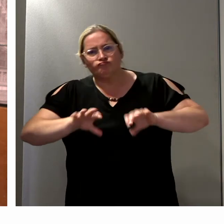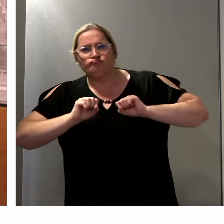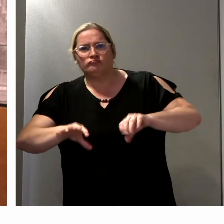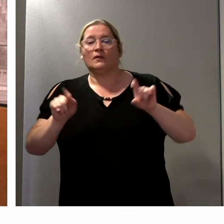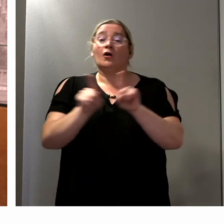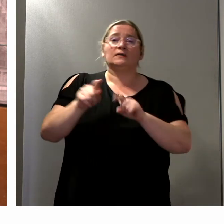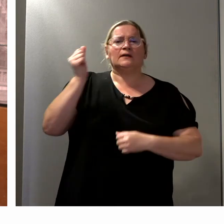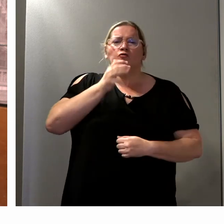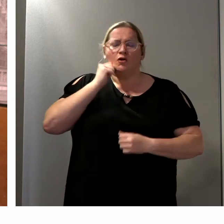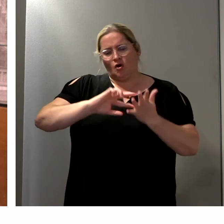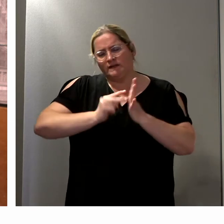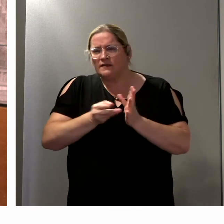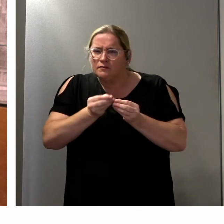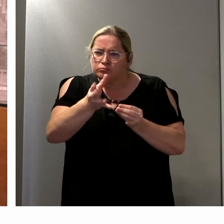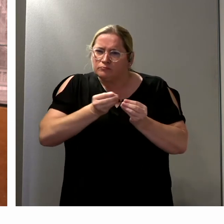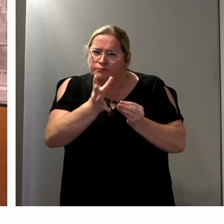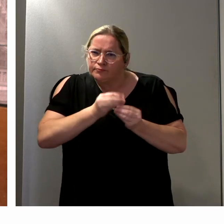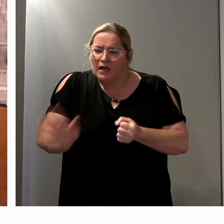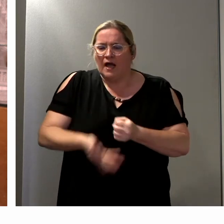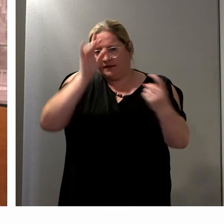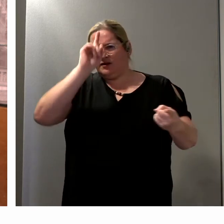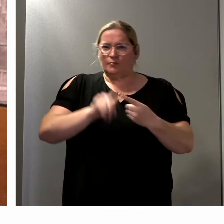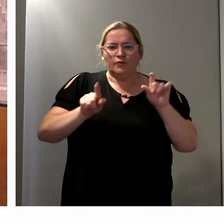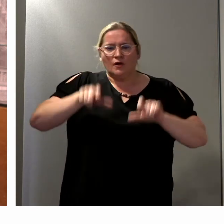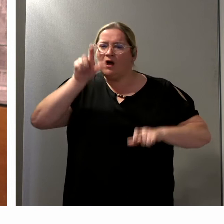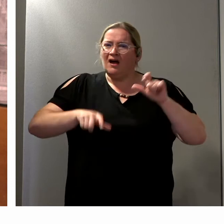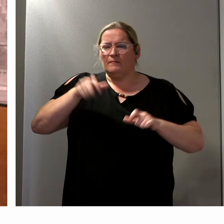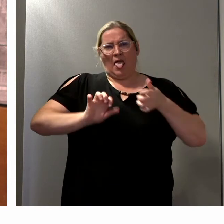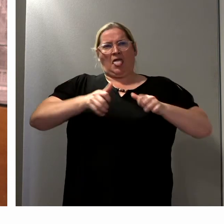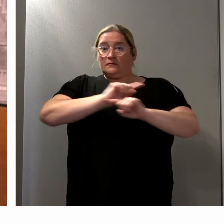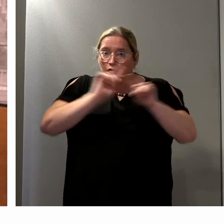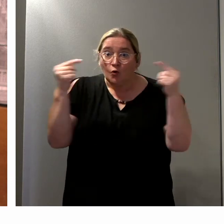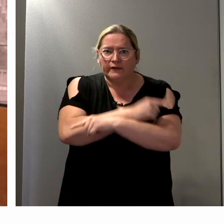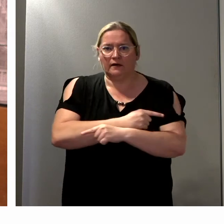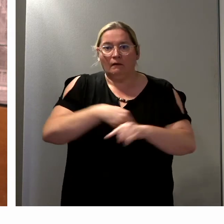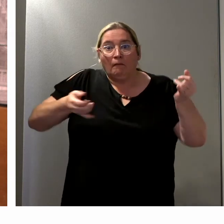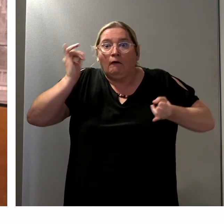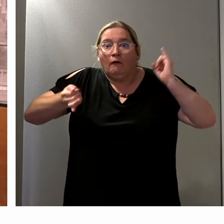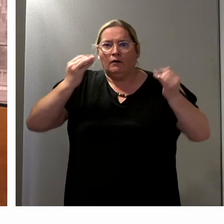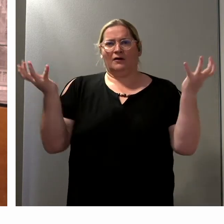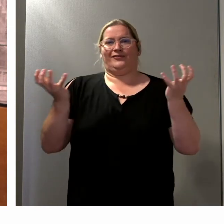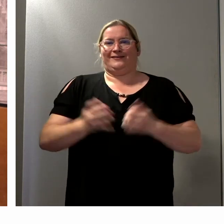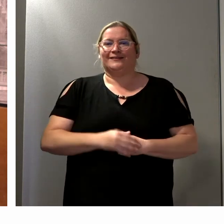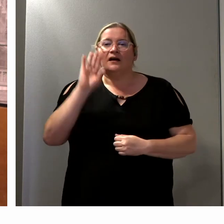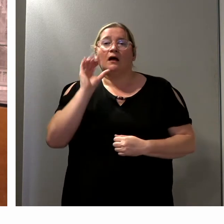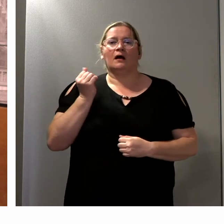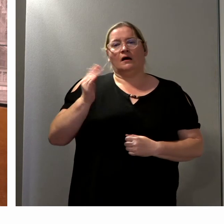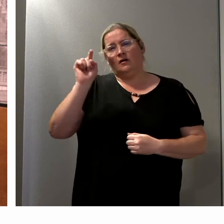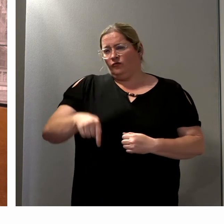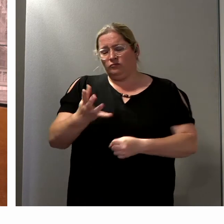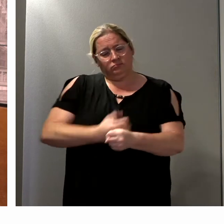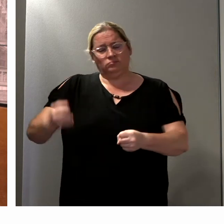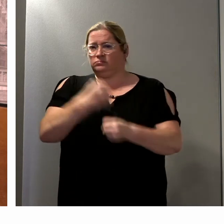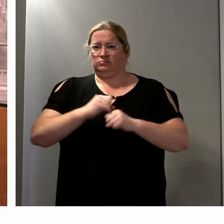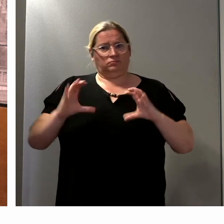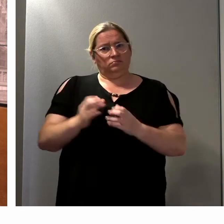quotidien d'un point de vue technique, mais pour embarquer davantage d'individus, on a véritablement besoin de construire une